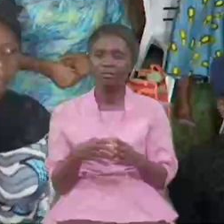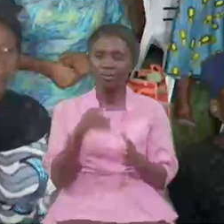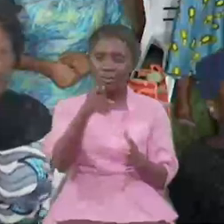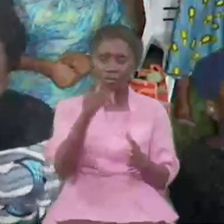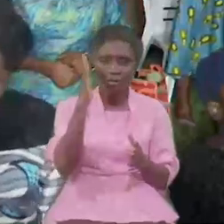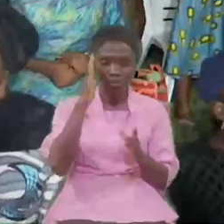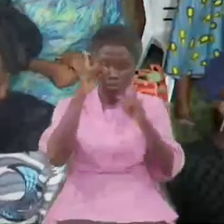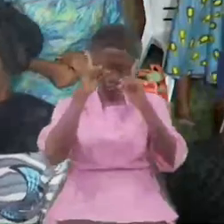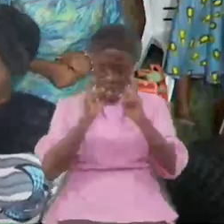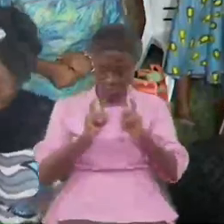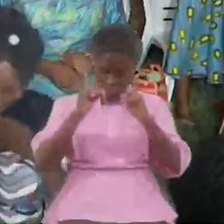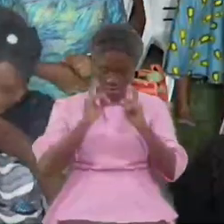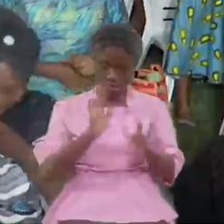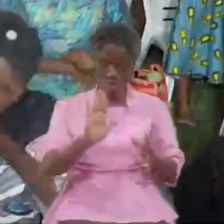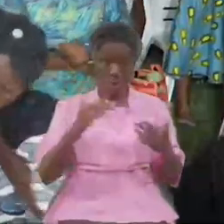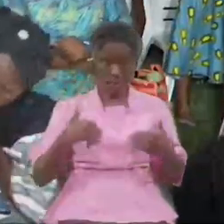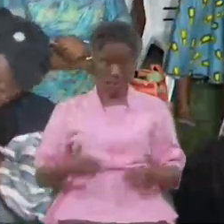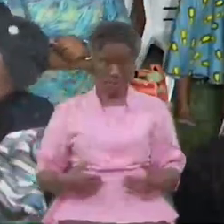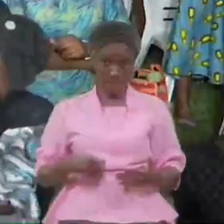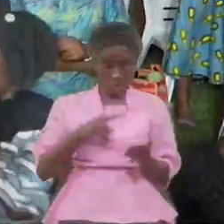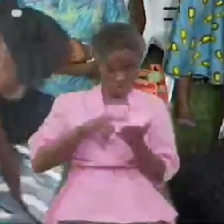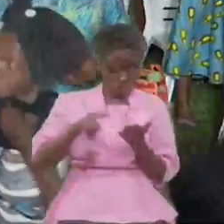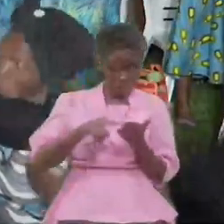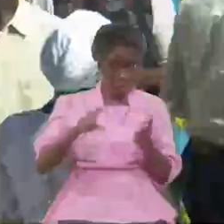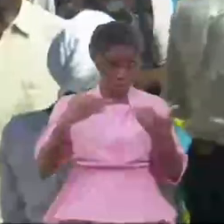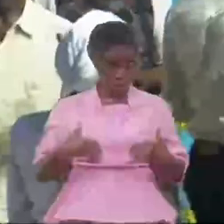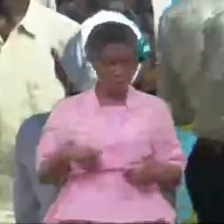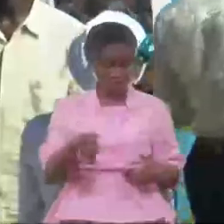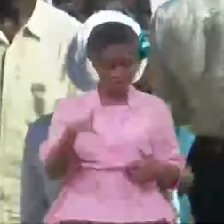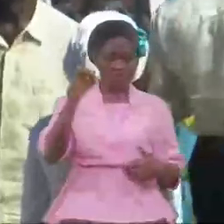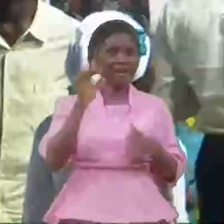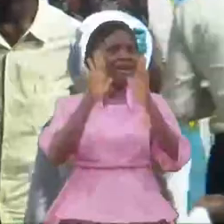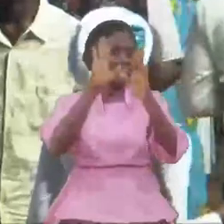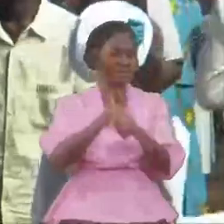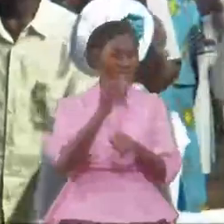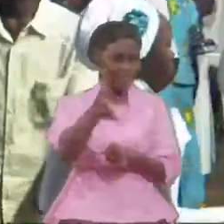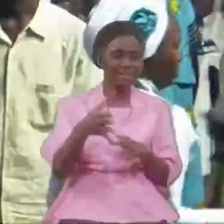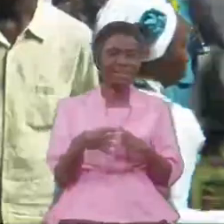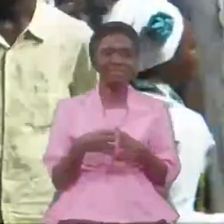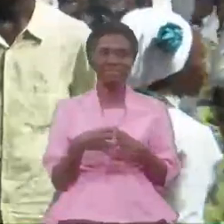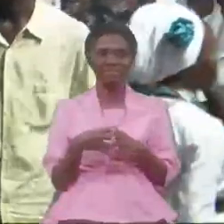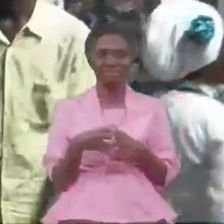vous allez vous examiner. Et vous verrez le miracle là-bas.